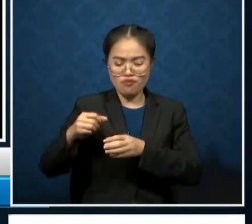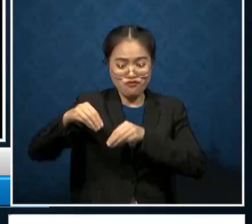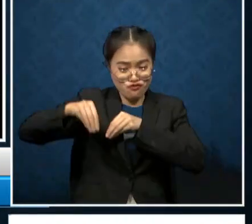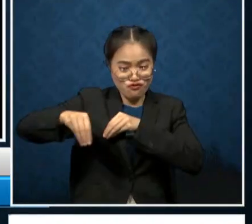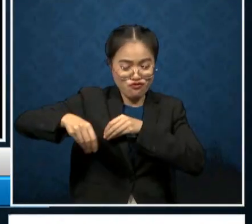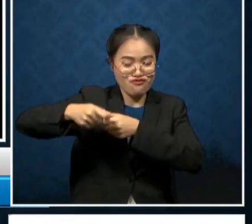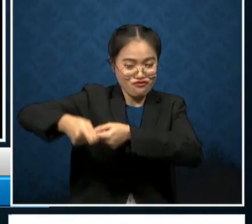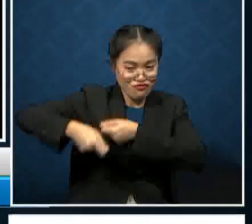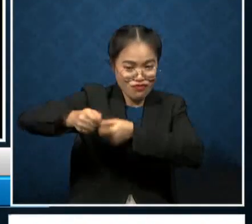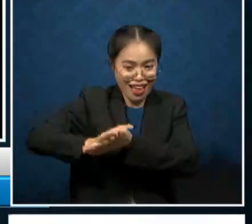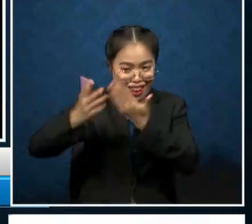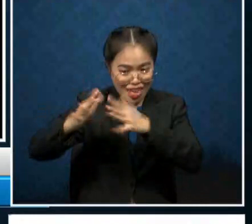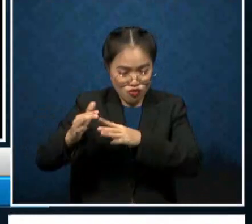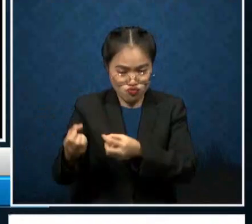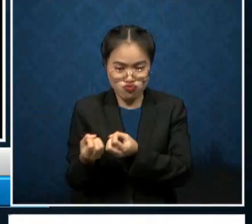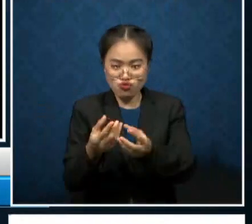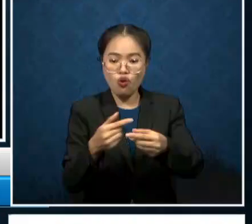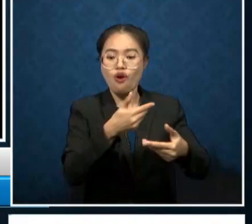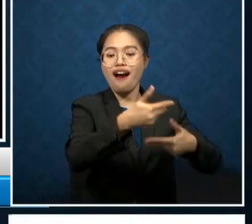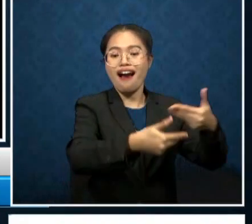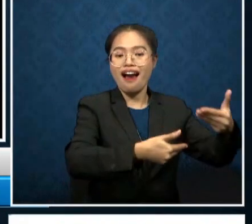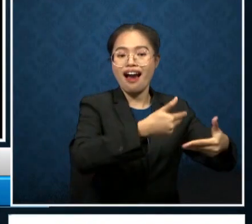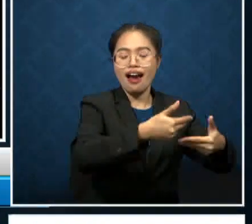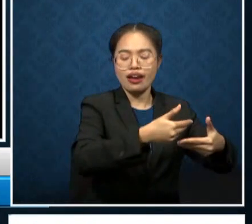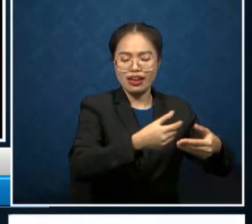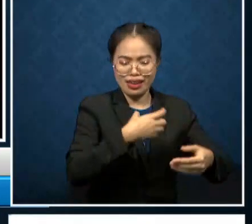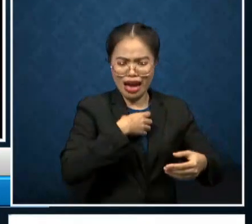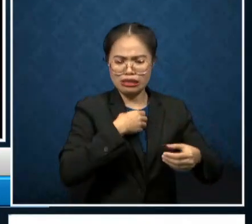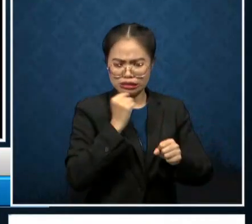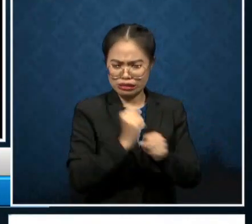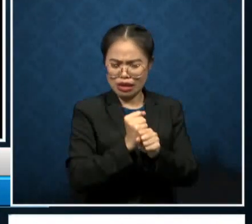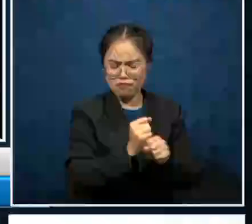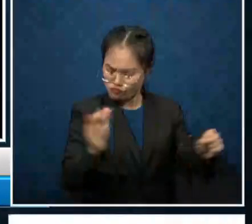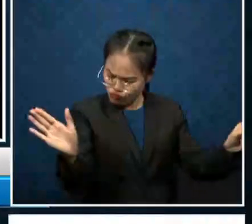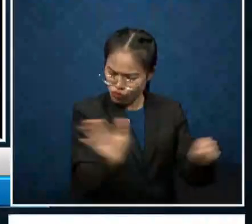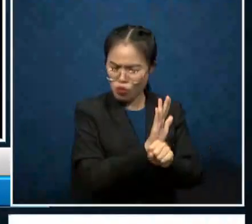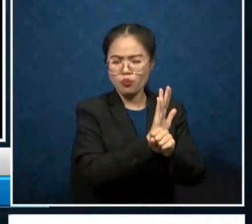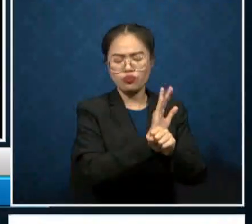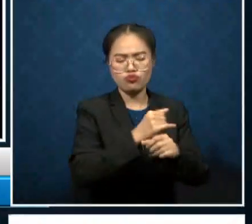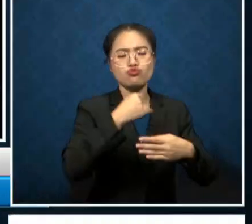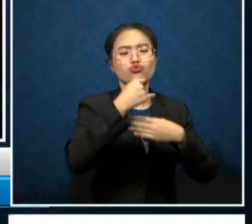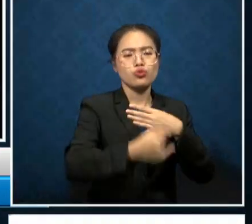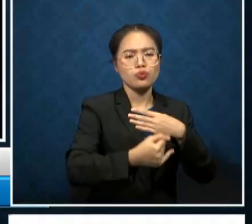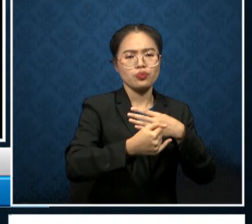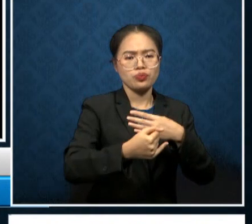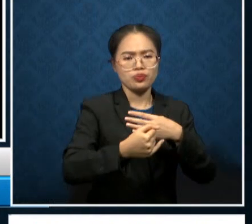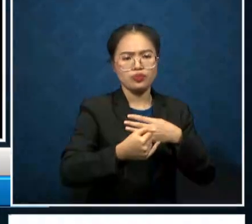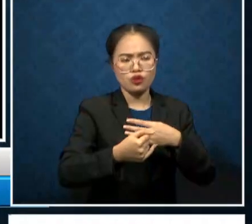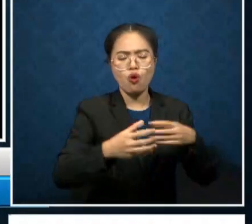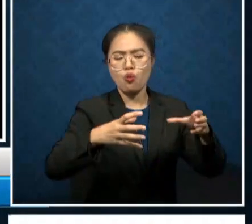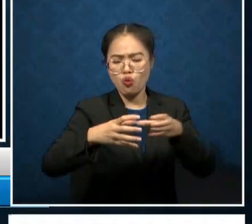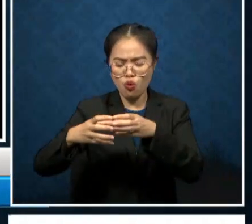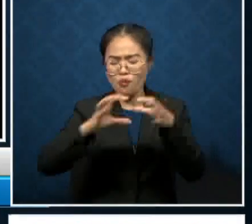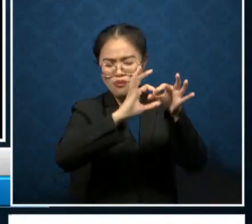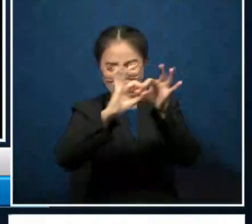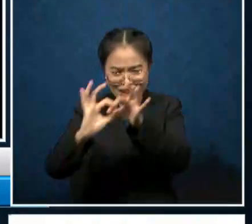ท้ายไม่จบในตลอดวงโซ่แต่แปลงใหญ่อยากจะมองให้ตลอดวงโซ่หันให้ไปถึงปลายทางเลยเพราะฉะนั้นหน่วยงานที่เกี่ยวข้องในห่วง